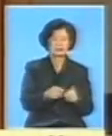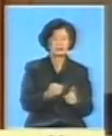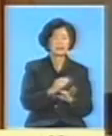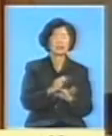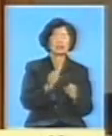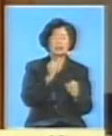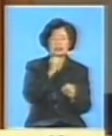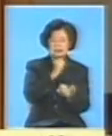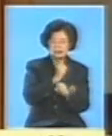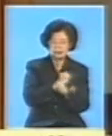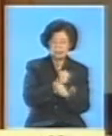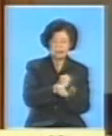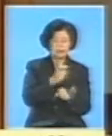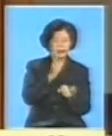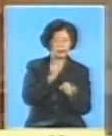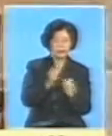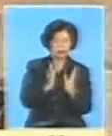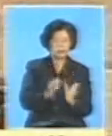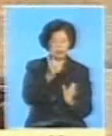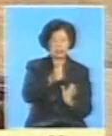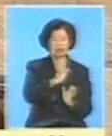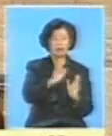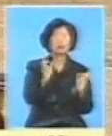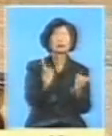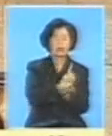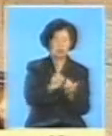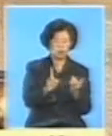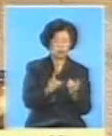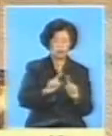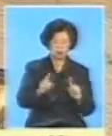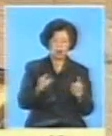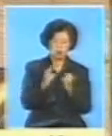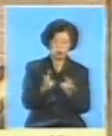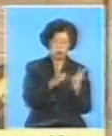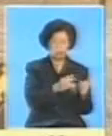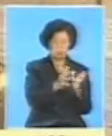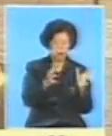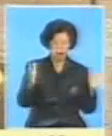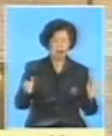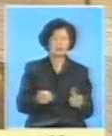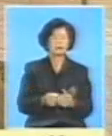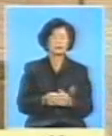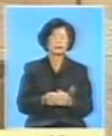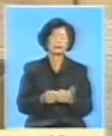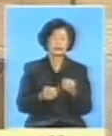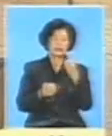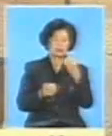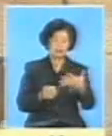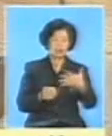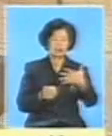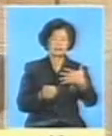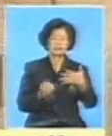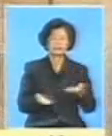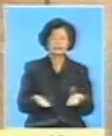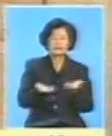คนดีของสังคมนั่นแหละมีหน้าที่สำคัญคิดง่ายๆแต่วิธีการมันเยอะมากมายนะครับนโยบายที่5การยกระดับคุณภาพบริการด้านส